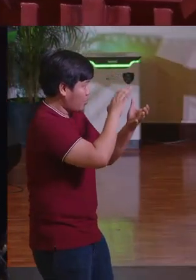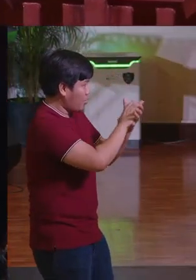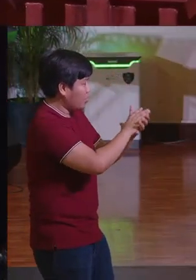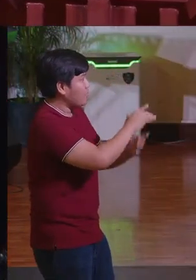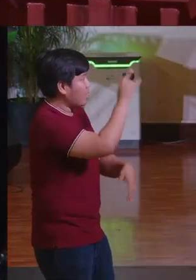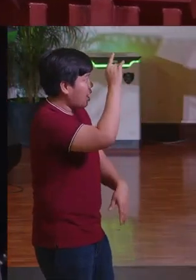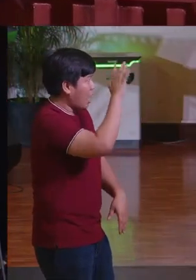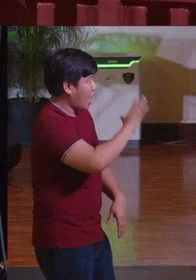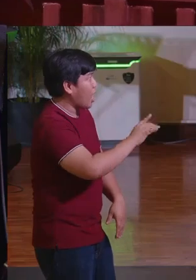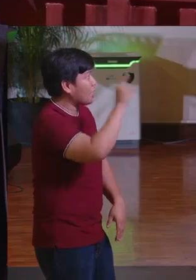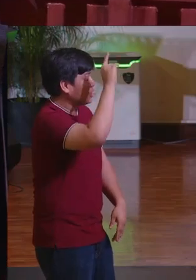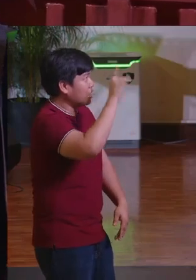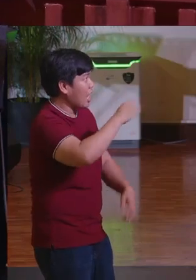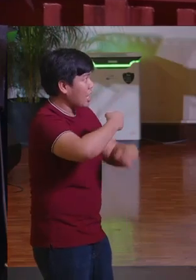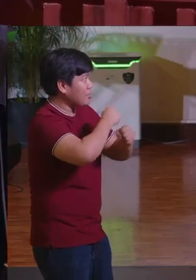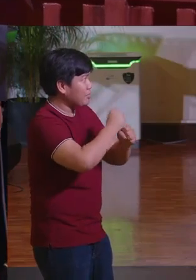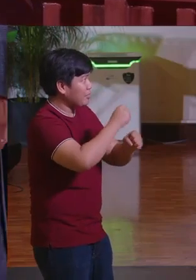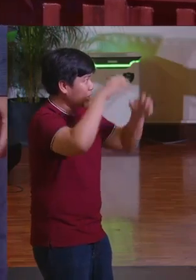na kailang hinaharap.